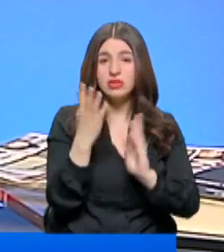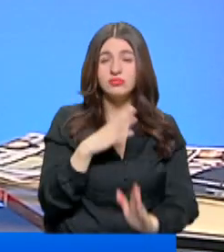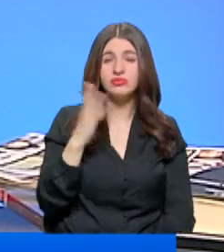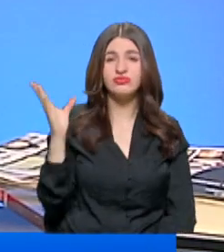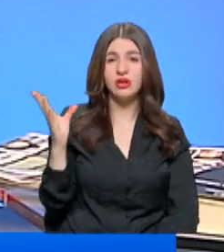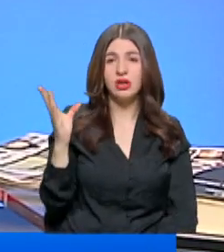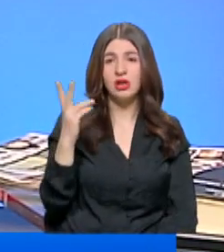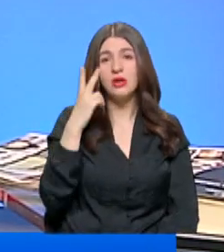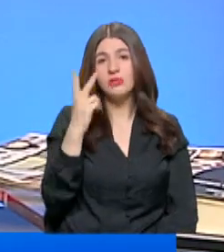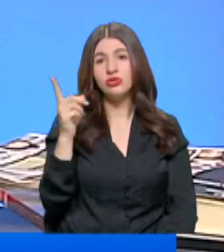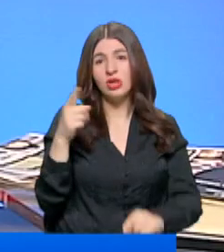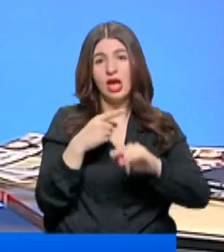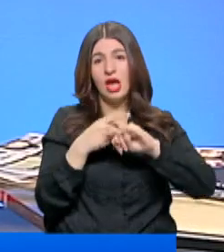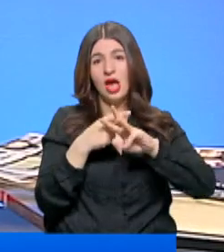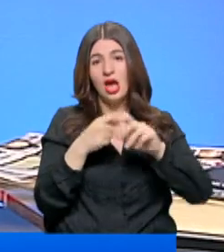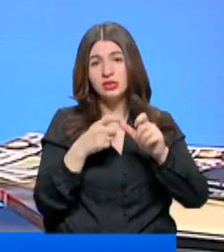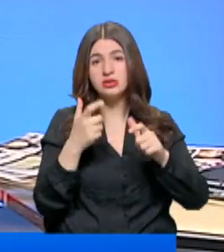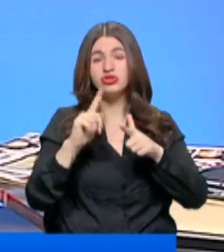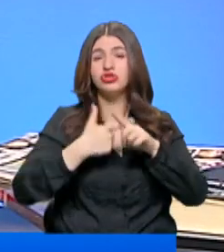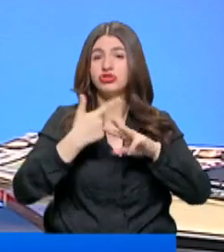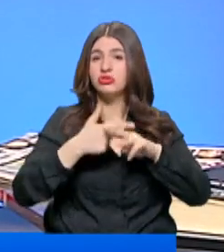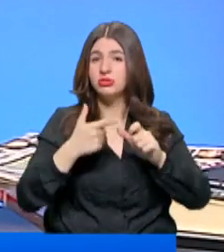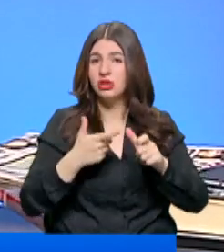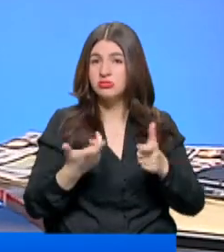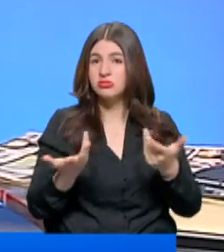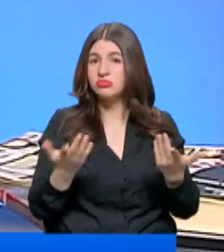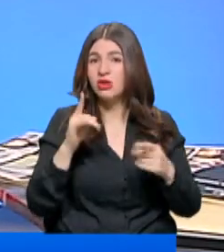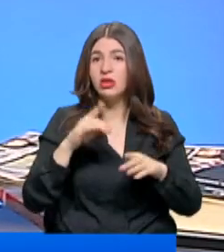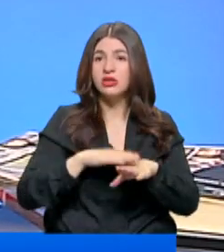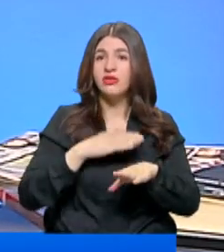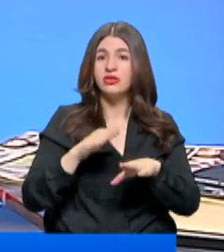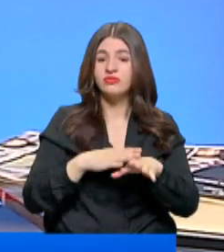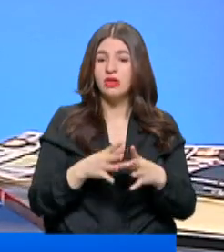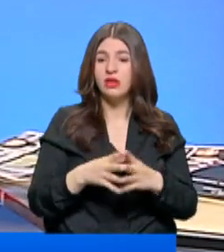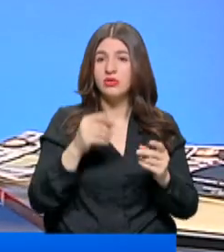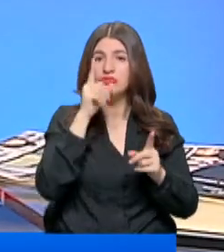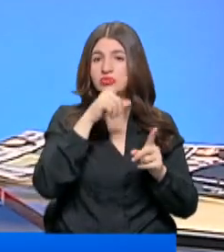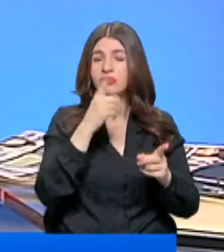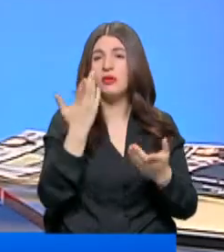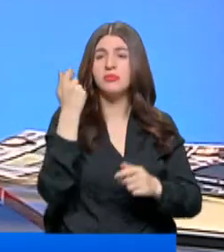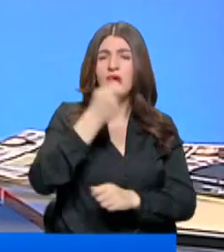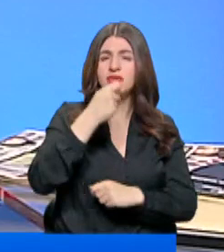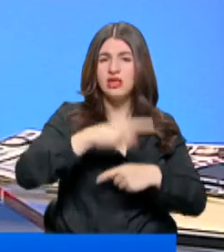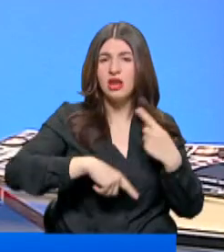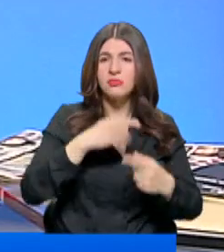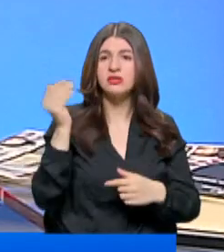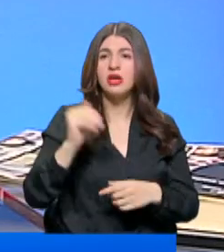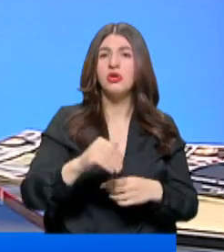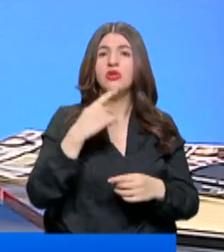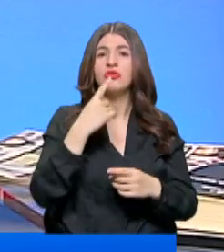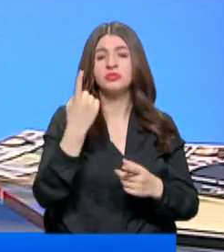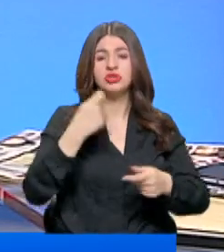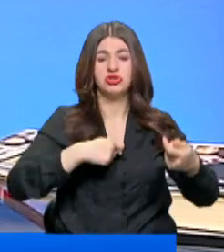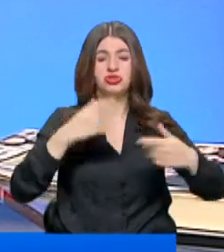var bakıyorsunuz sesler jestler onlarla yavaş yavaş gidiyor ya da bir maden arama geliyor